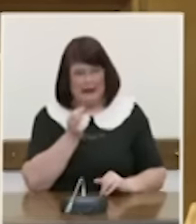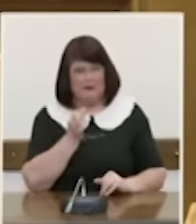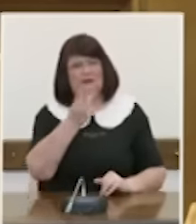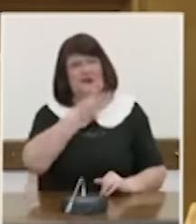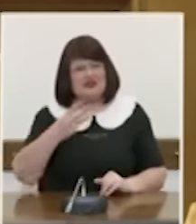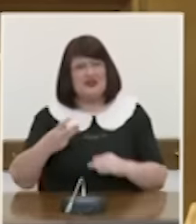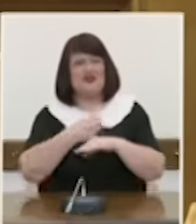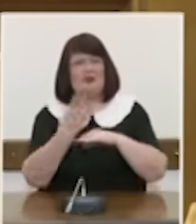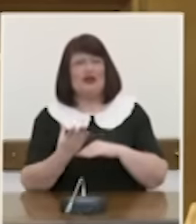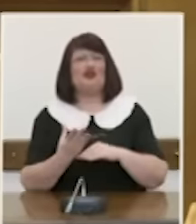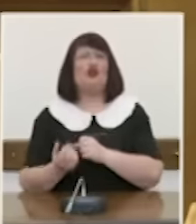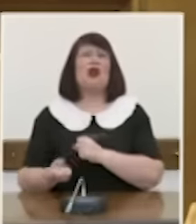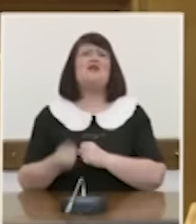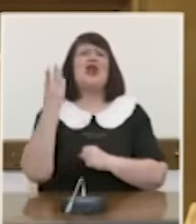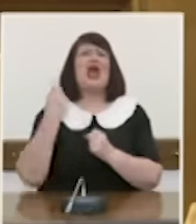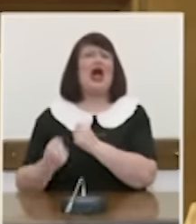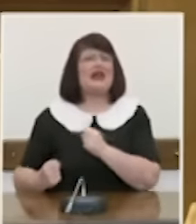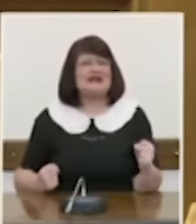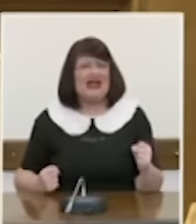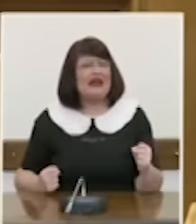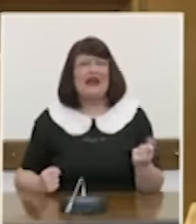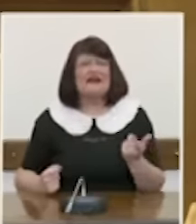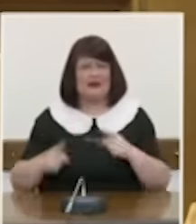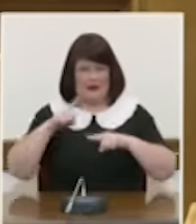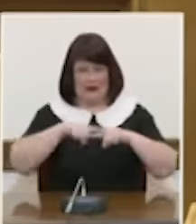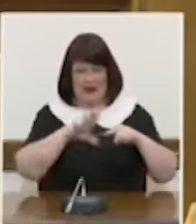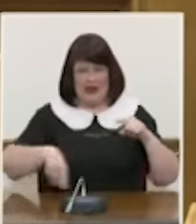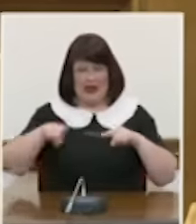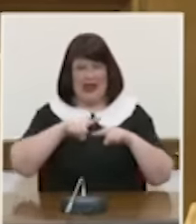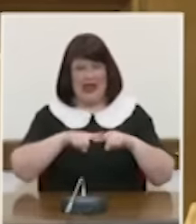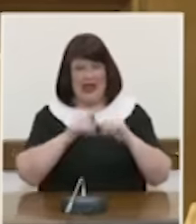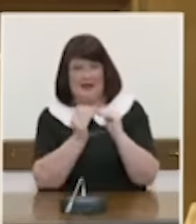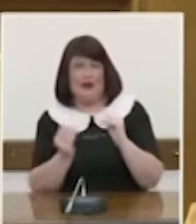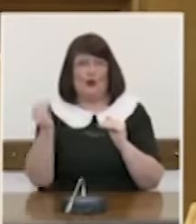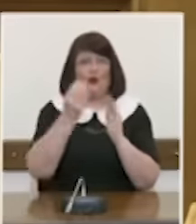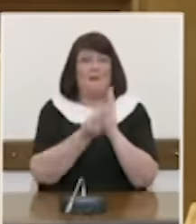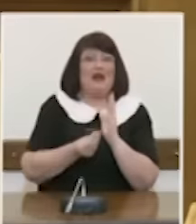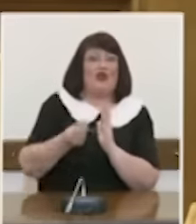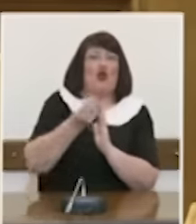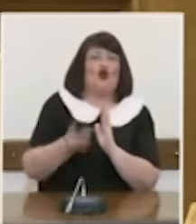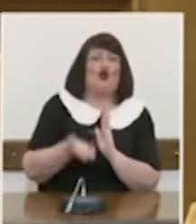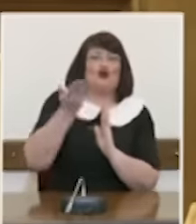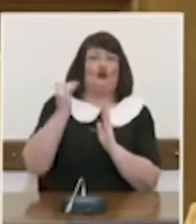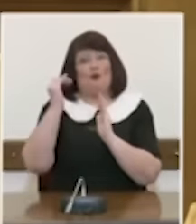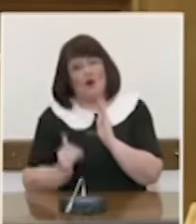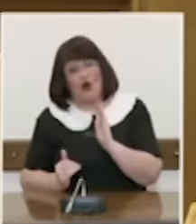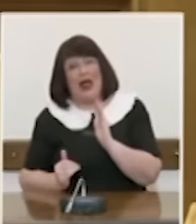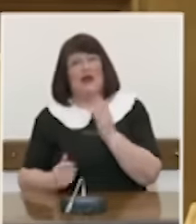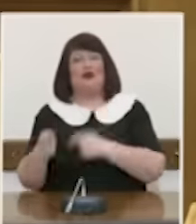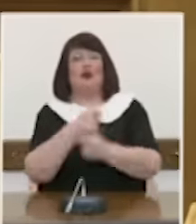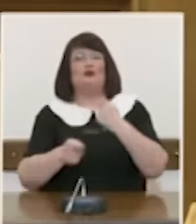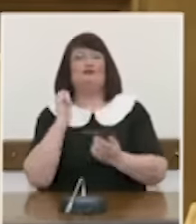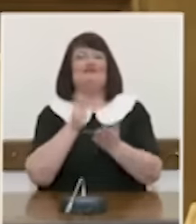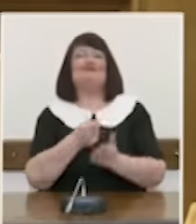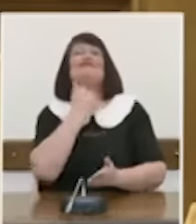η Νέα Αριστερά, άλλοι, είναι ότι η Ελλάδα είναι πιο πάνω στον πληθωρισμό ή πιο κάτω στην αγοραστική δύναμη από